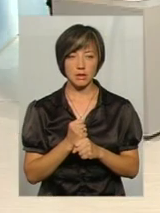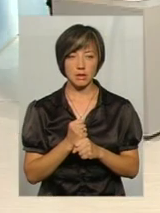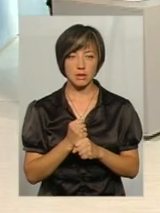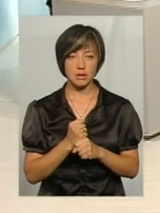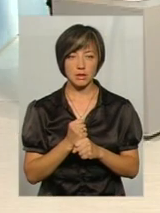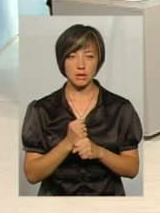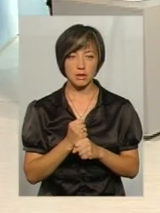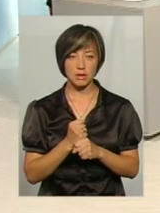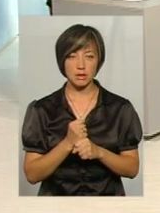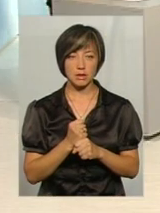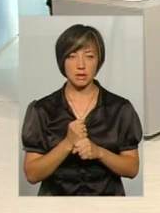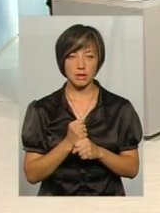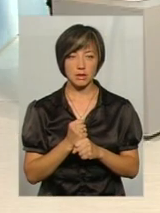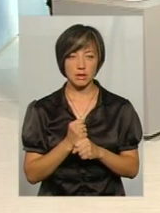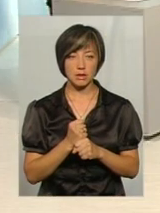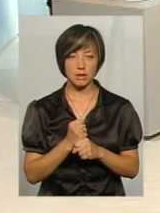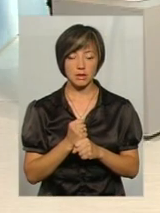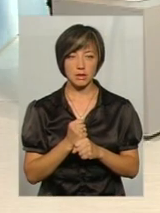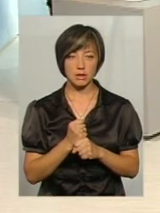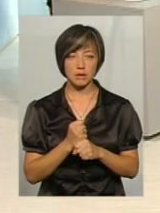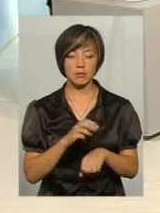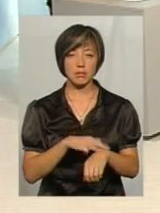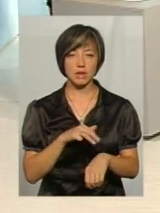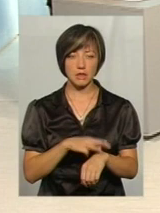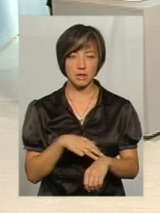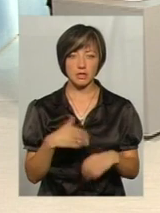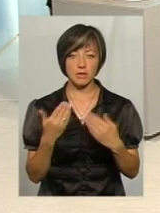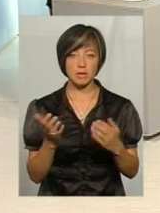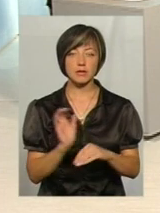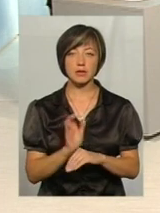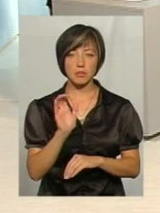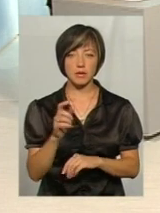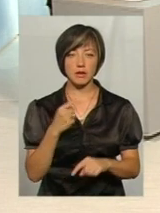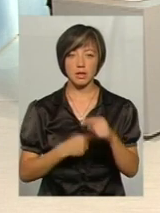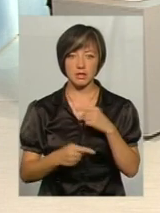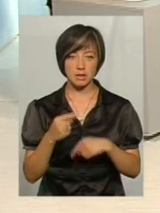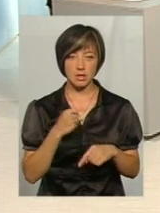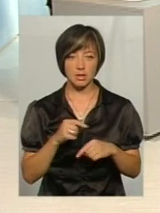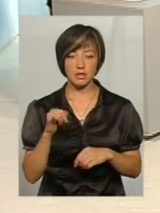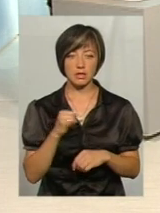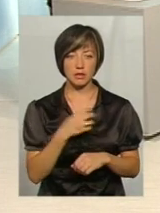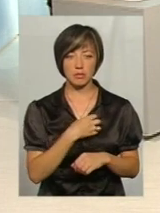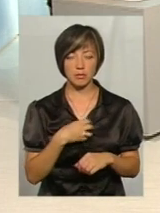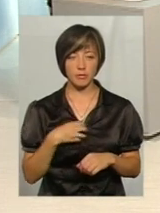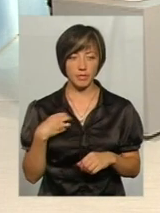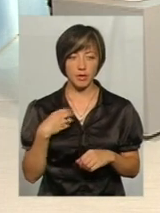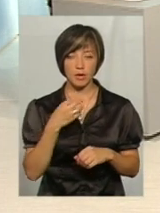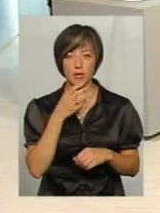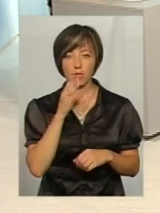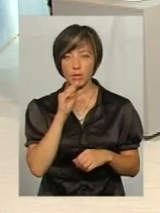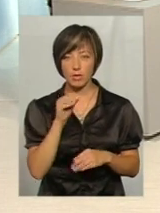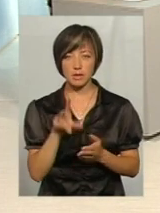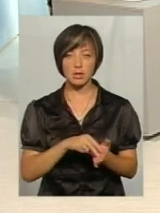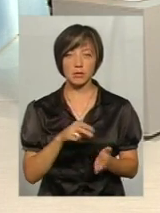привязали все, что нужно. Тобто, чтоб, це вже міліція вас відправляла назад туди. І да, вони вам мікрофони, щоб